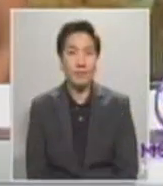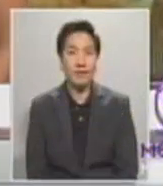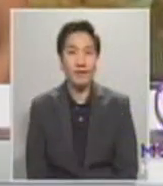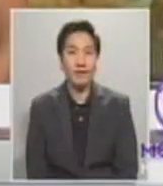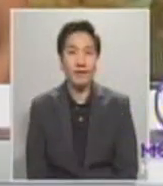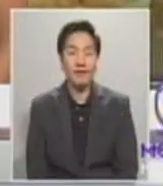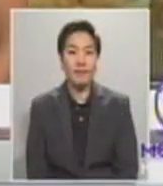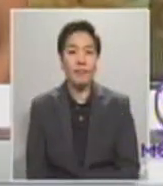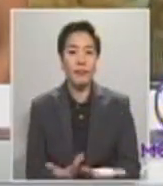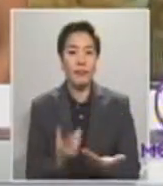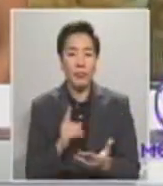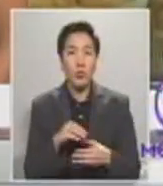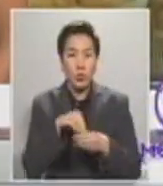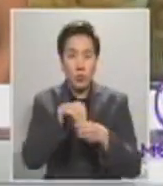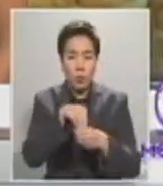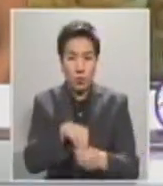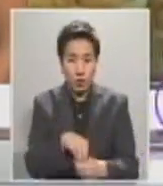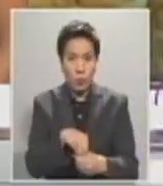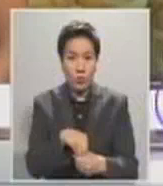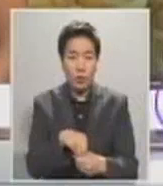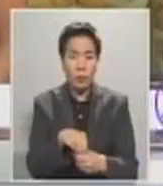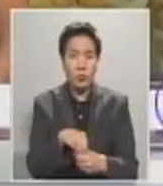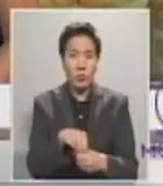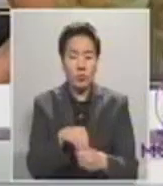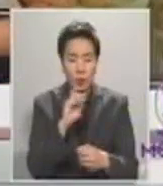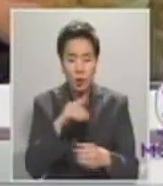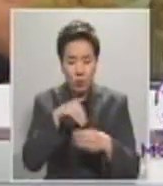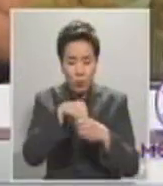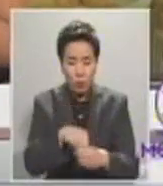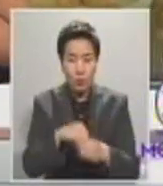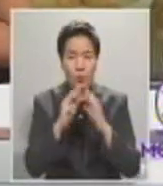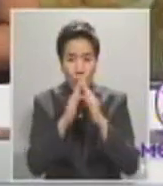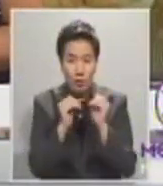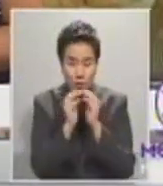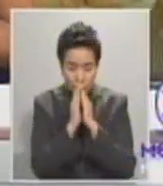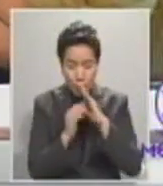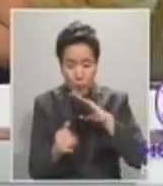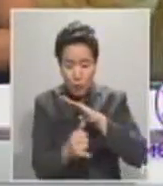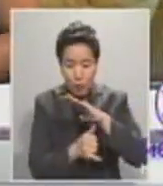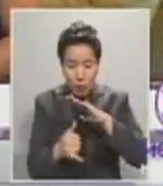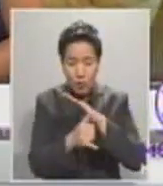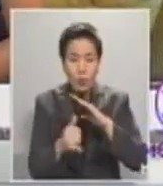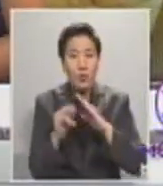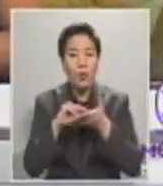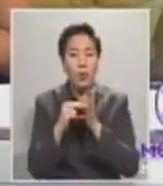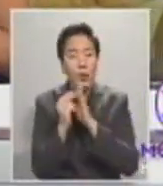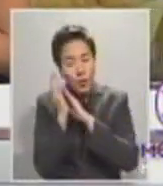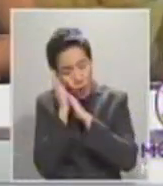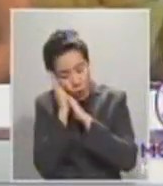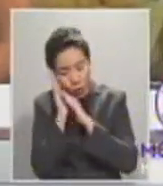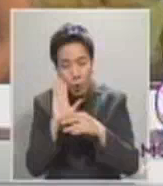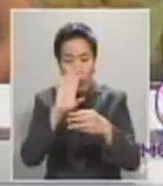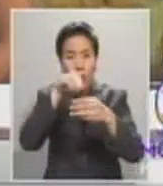ก็ต้องไปรักษาสิ ทำไมอ่ะ แสดงว่าเป็นอัลไซเมอร์ จำวัดหมายถึงว่าอยู่วัดจำวัดคือการนอนใช่ไหมพระน